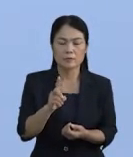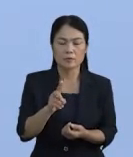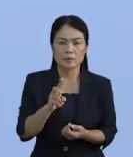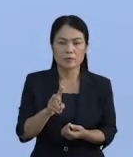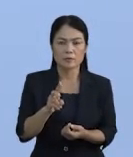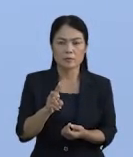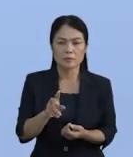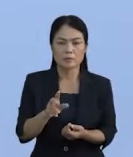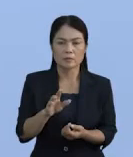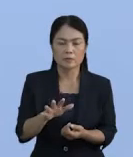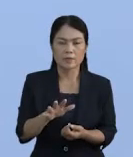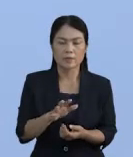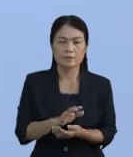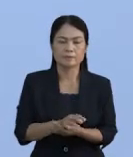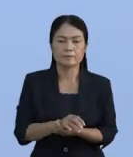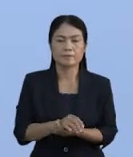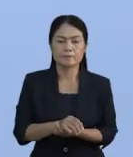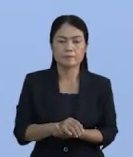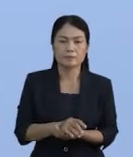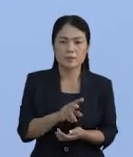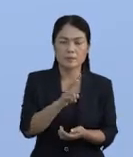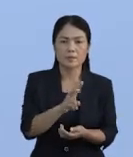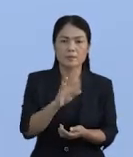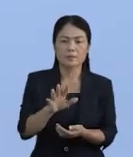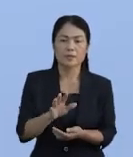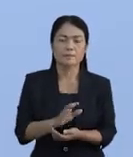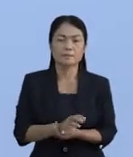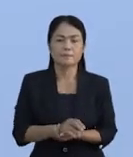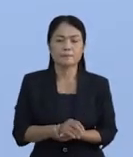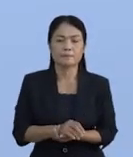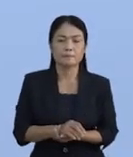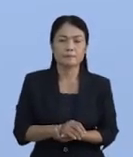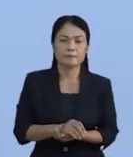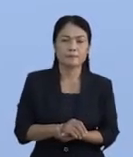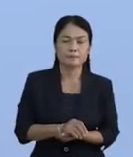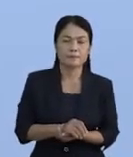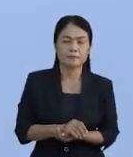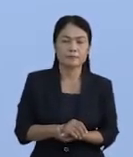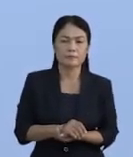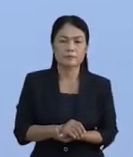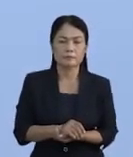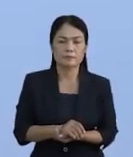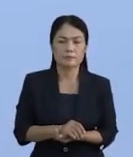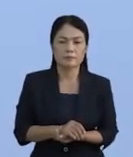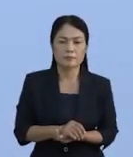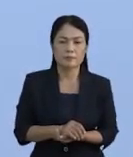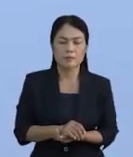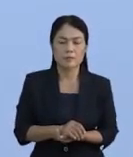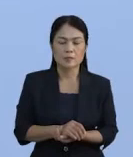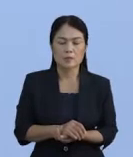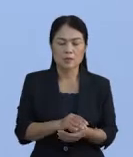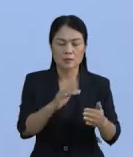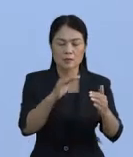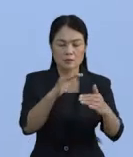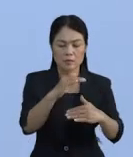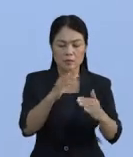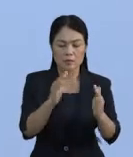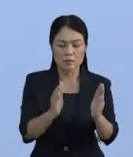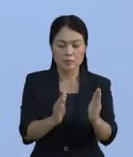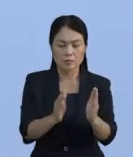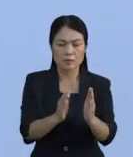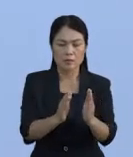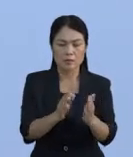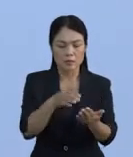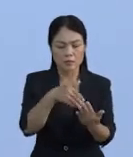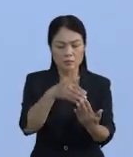pi bảy bốn pram và chân mà phải pram chân cụp tôi đây là cụp hạt qua cả